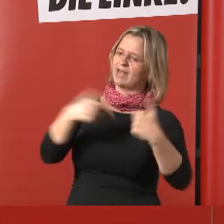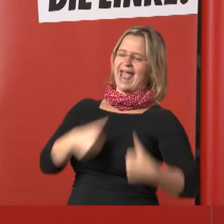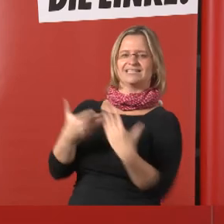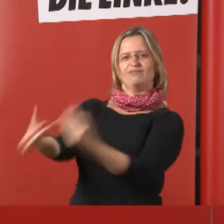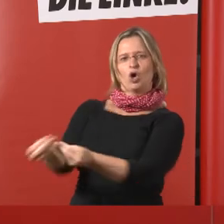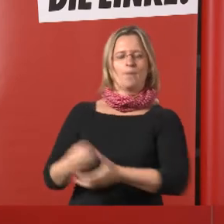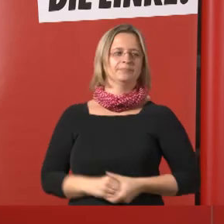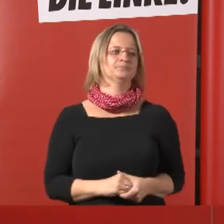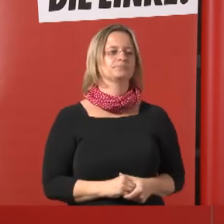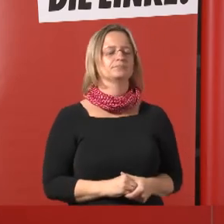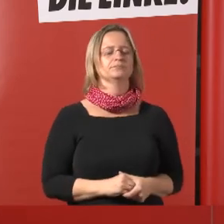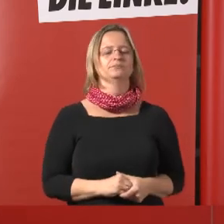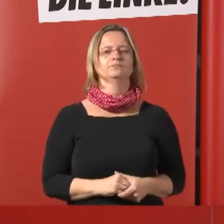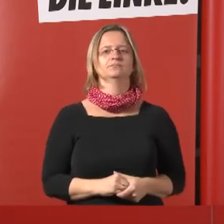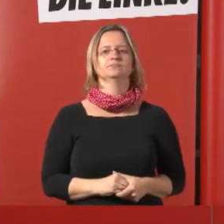setzt.